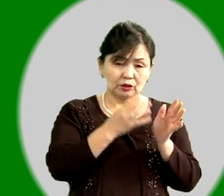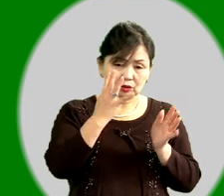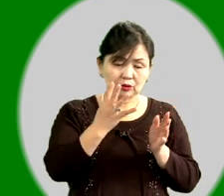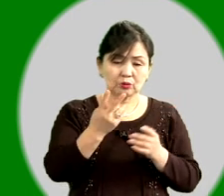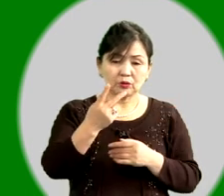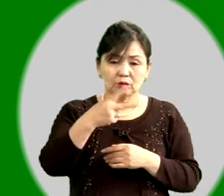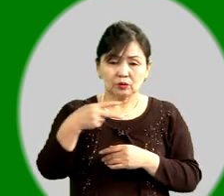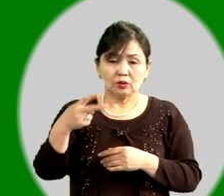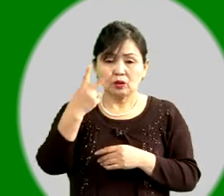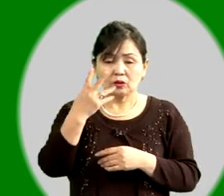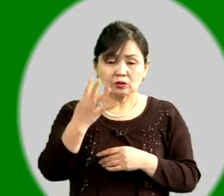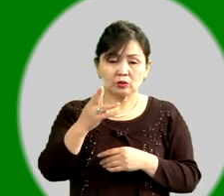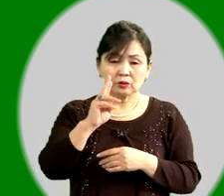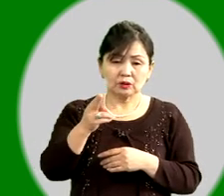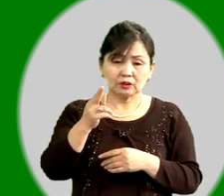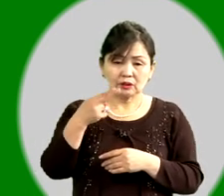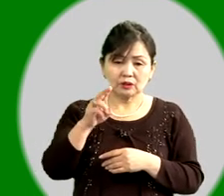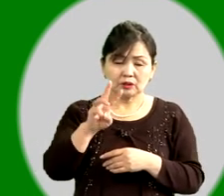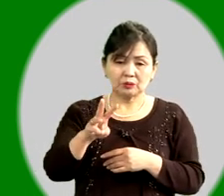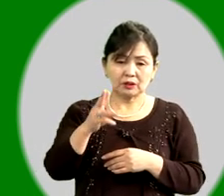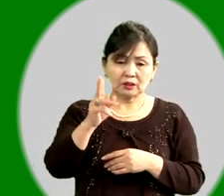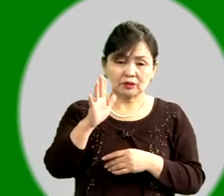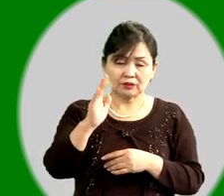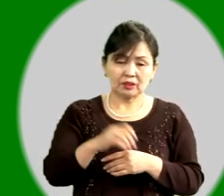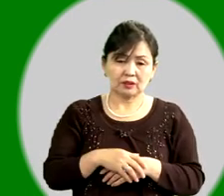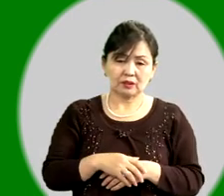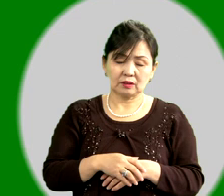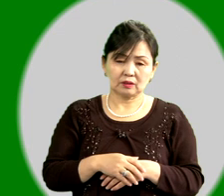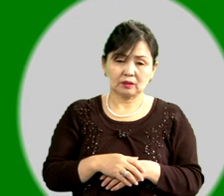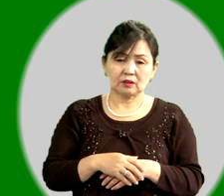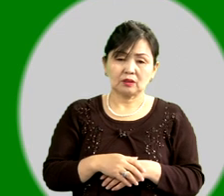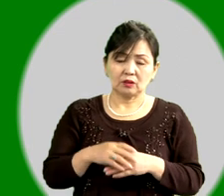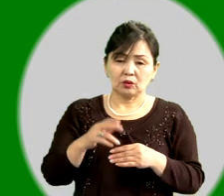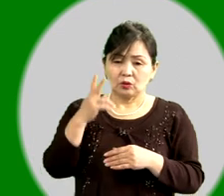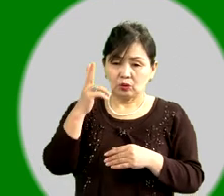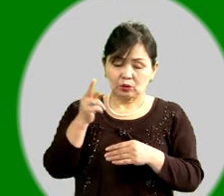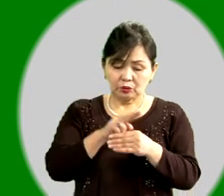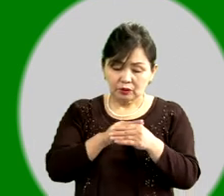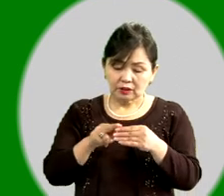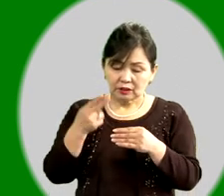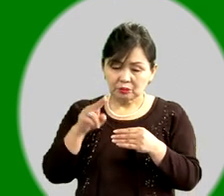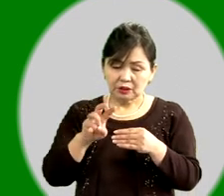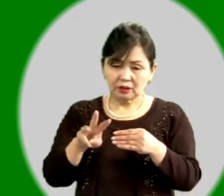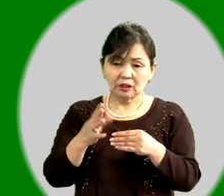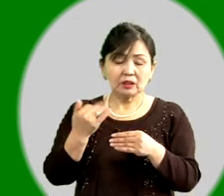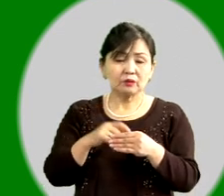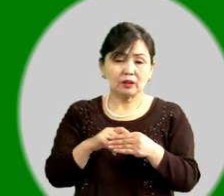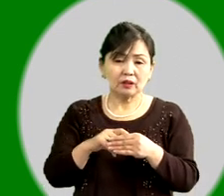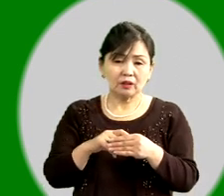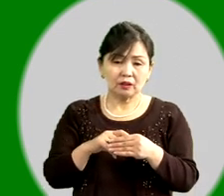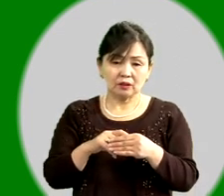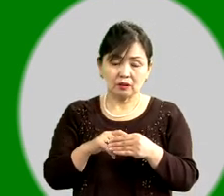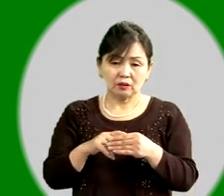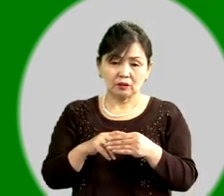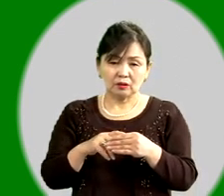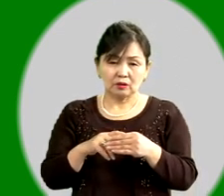дециметр квадрат. Квадратын ирмэгийн урт 3 дециметр байна. 3 дециметр талтай квадратаас бүтэж байгаа